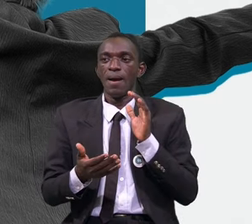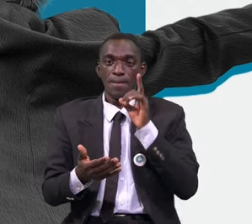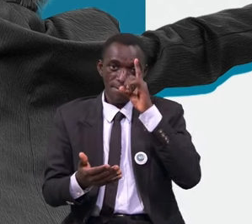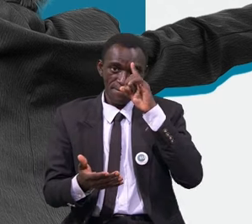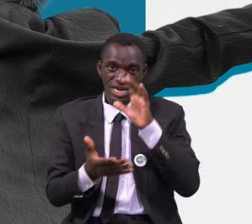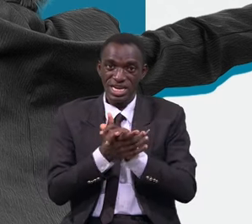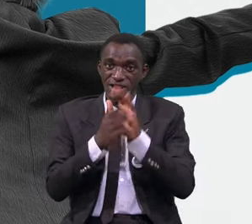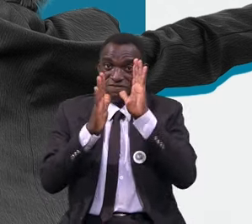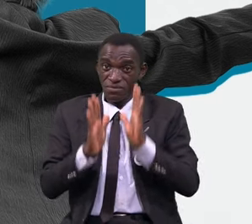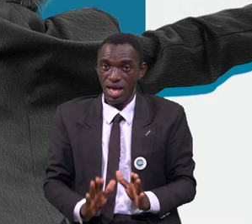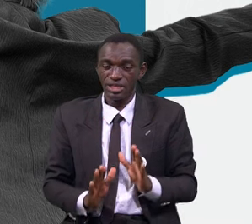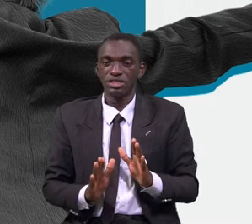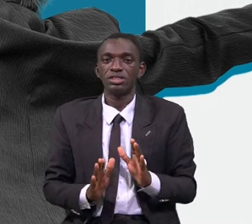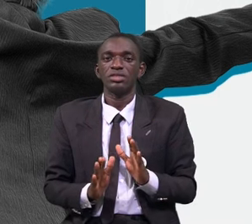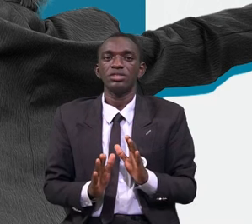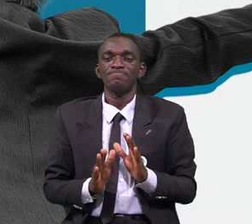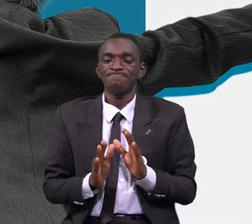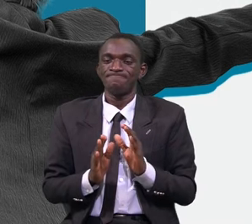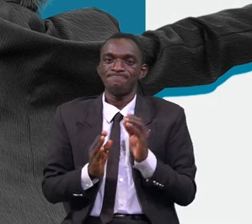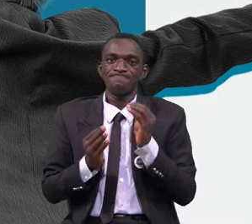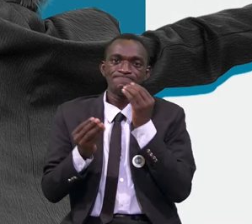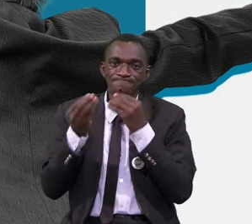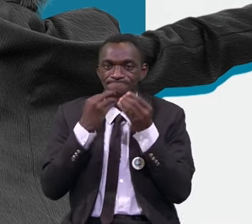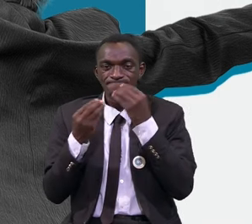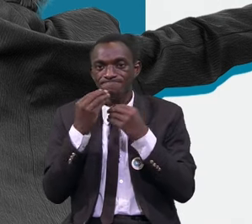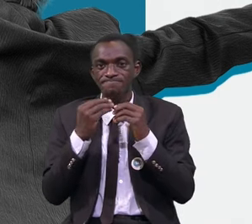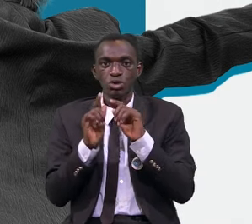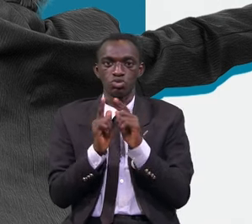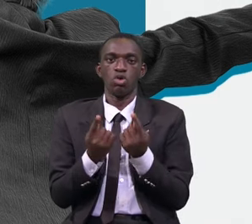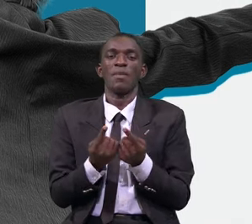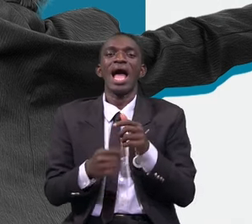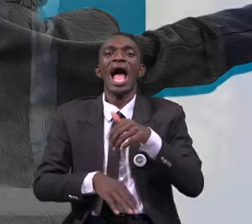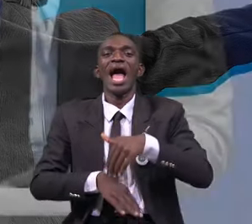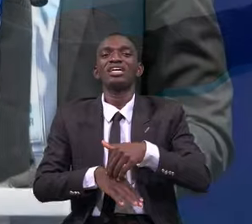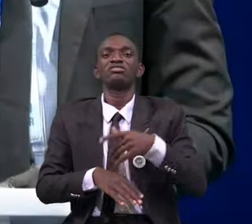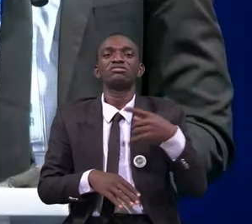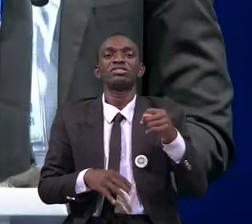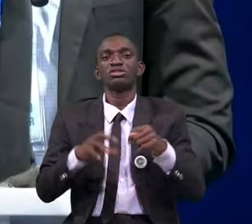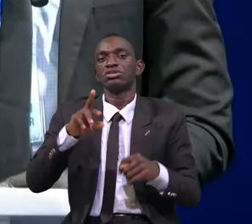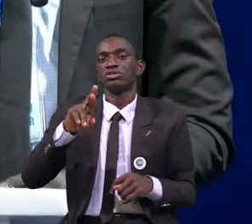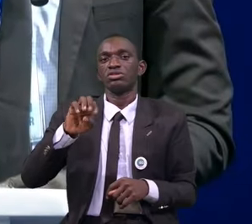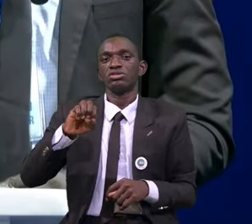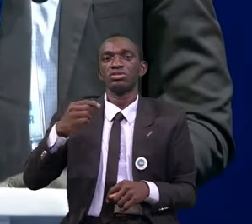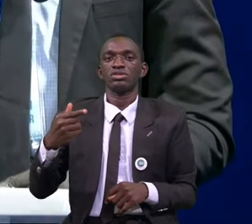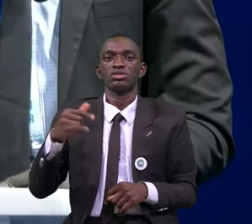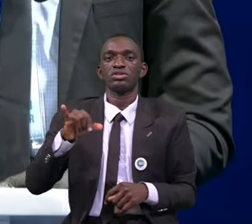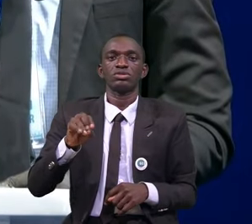banquet at the regional, in all our regions.